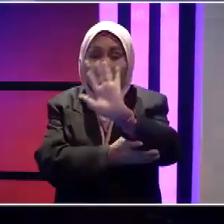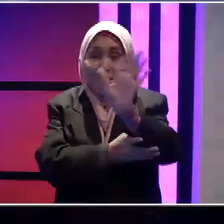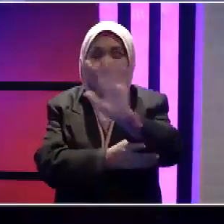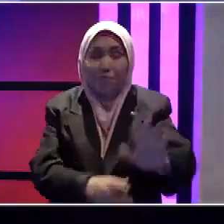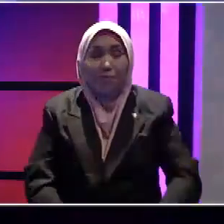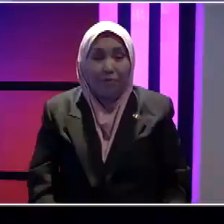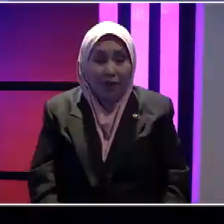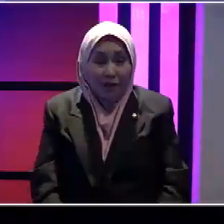Mohammad nabi